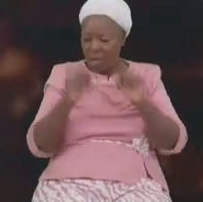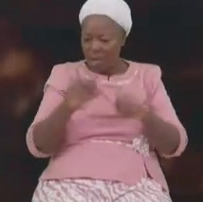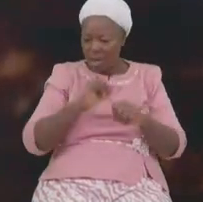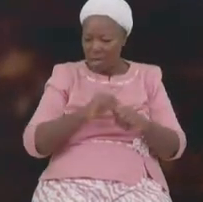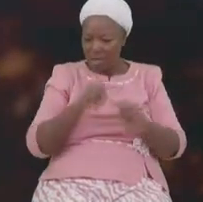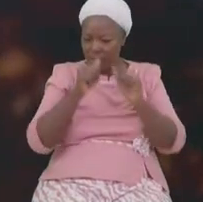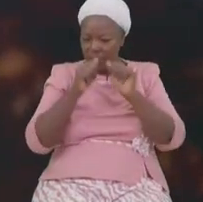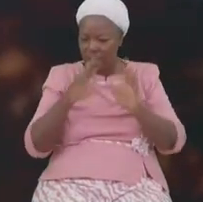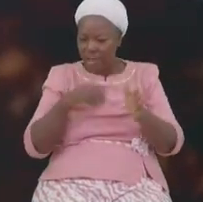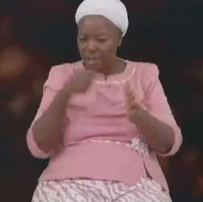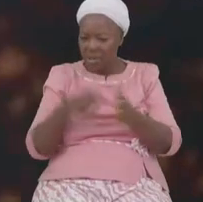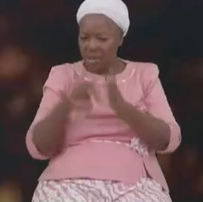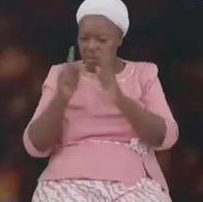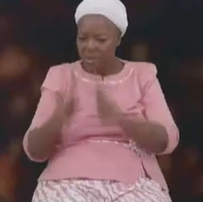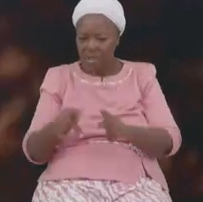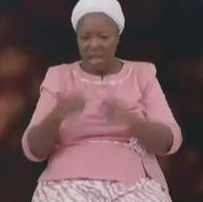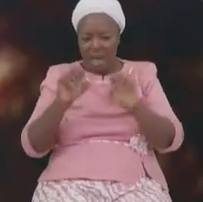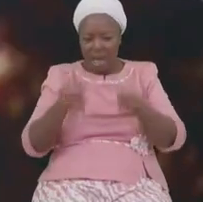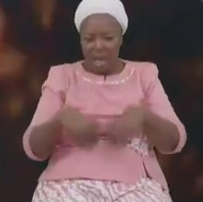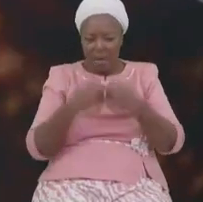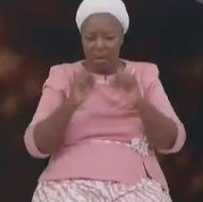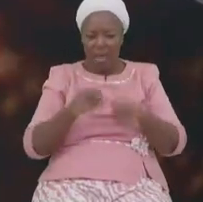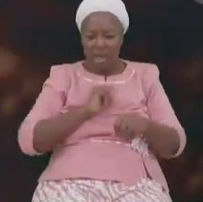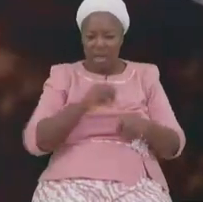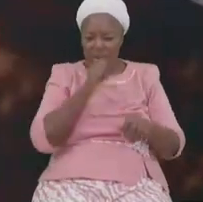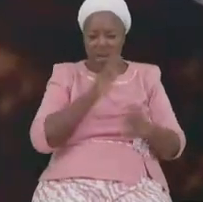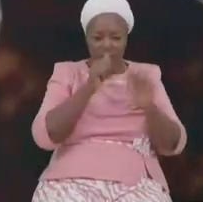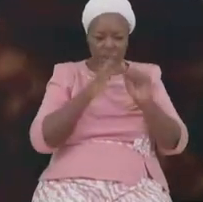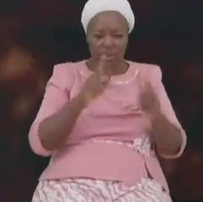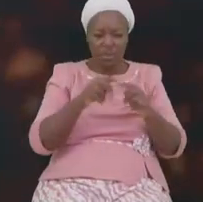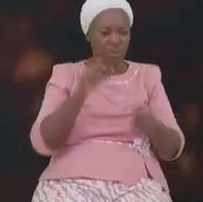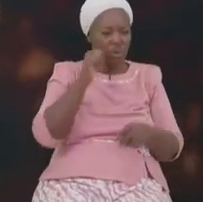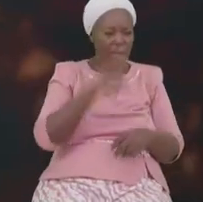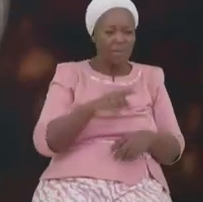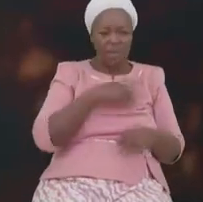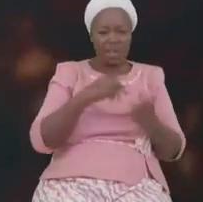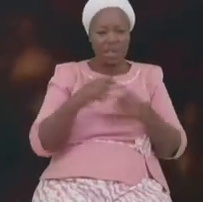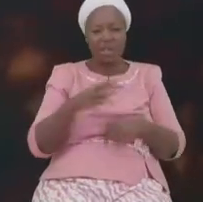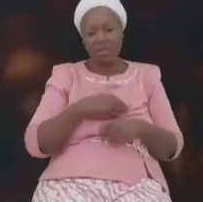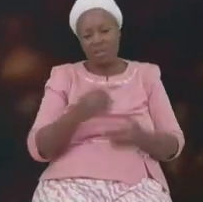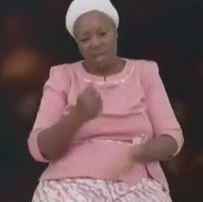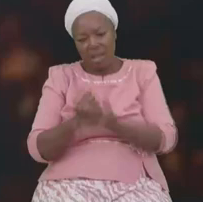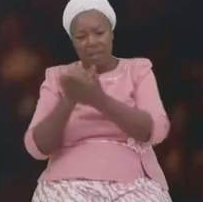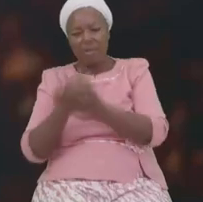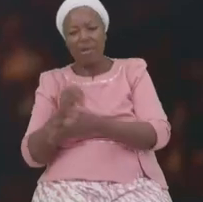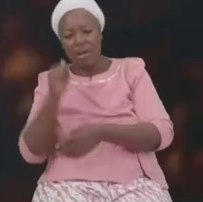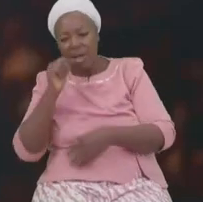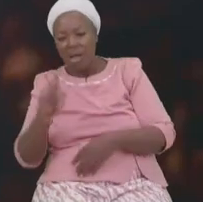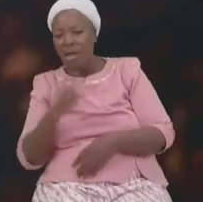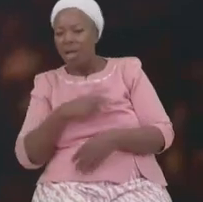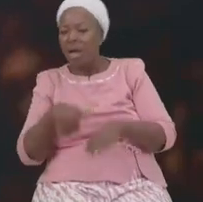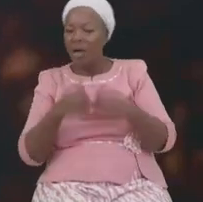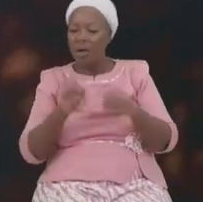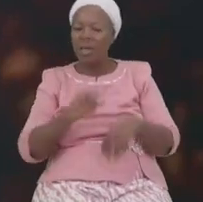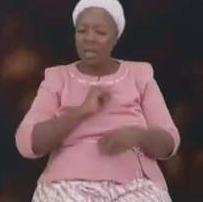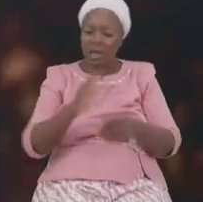bénir? Comment être une bénédiction pour elle? Comment l'encourager? Comment accomplir